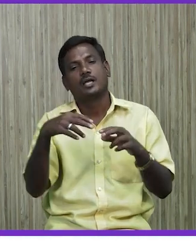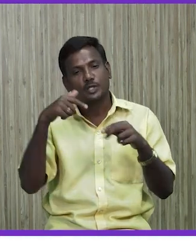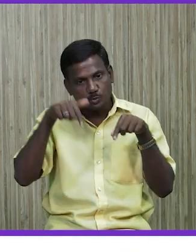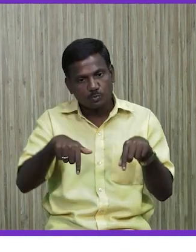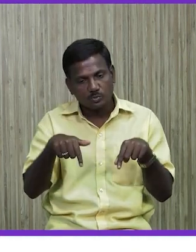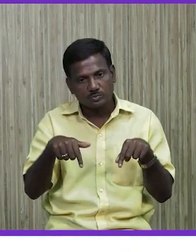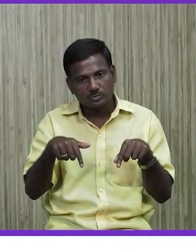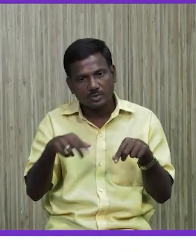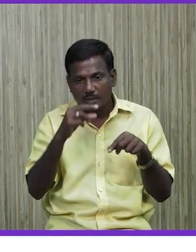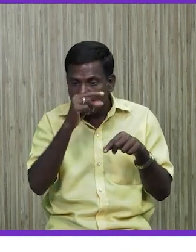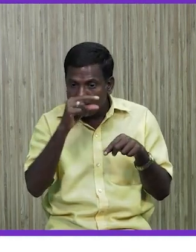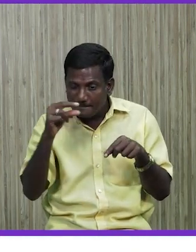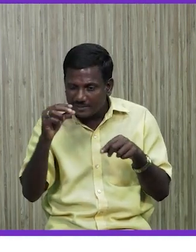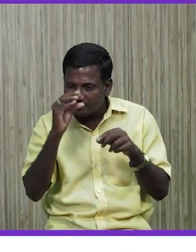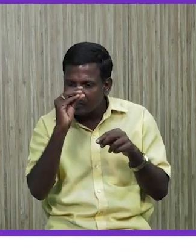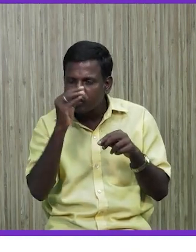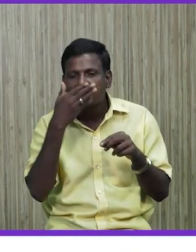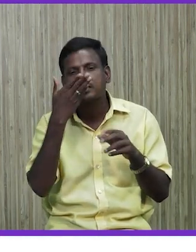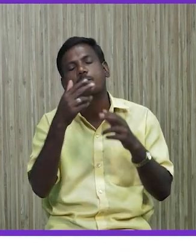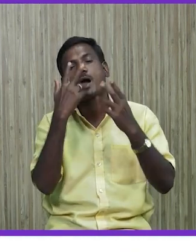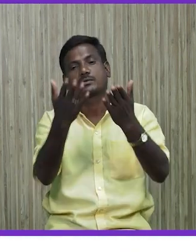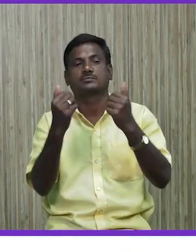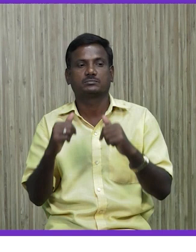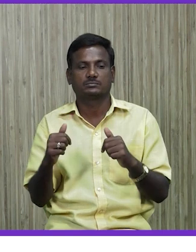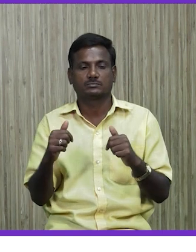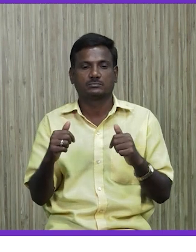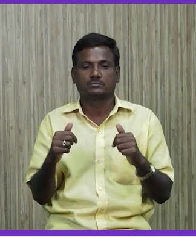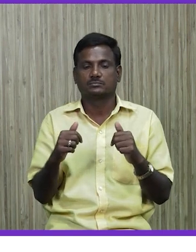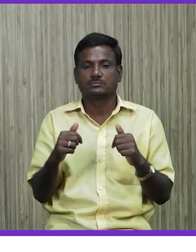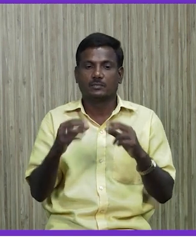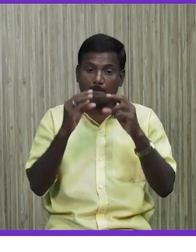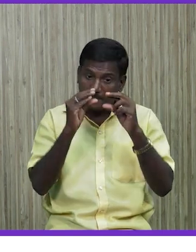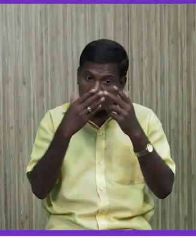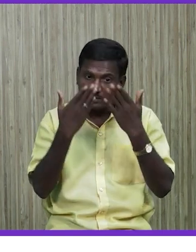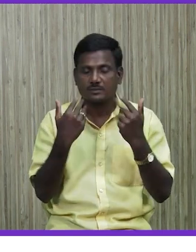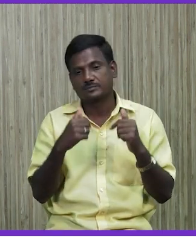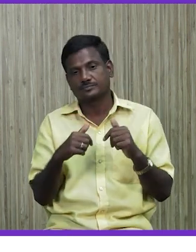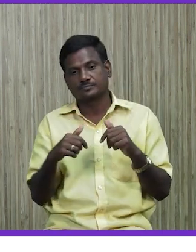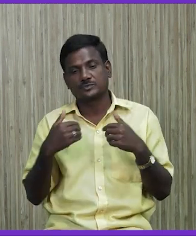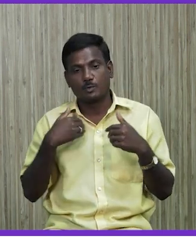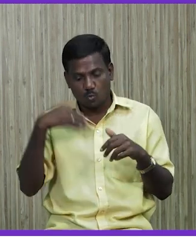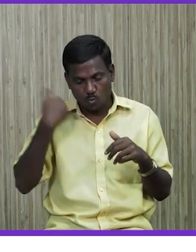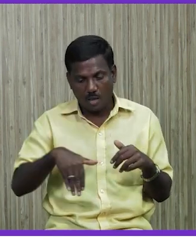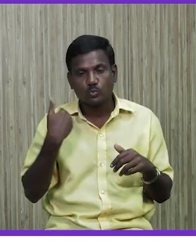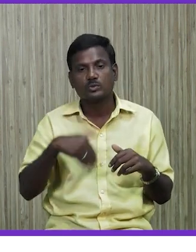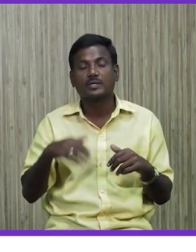மென்டத்தைகளைப்பட்டி காண Entscheidung. சிரும ம exploresப்பறு